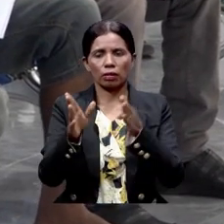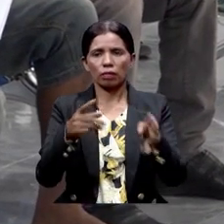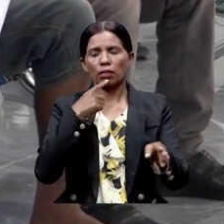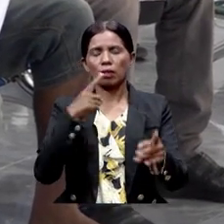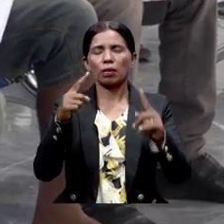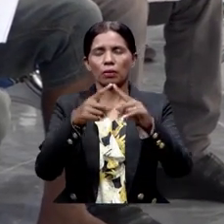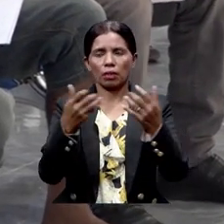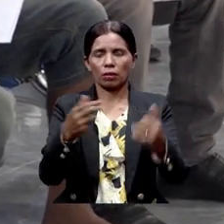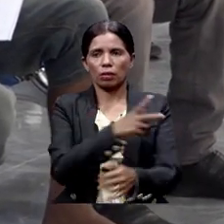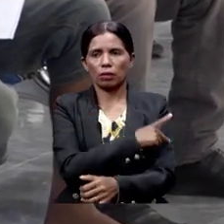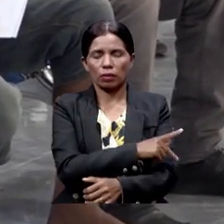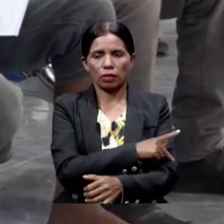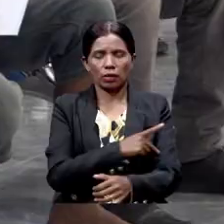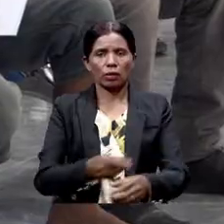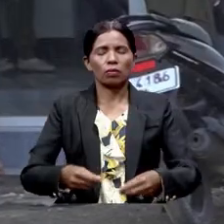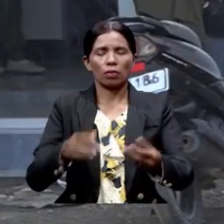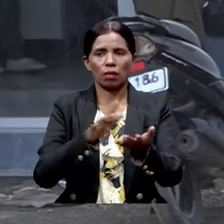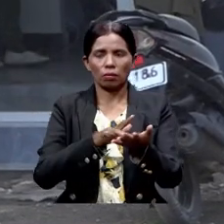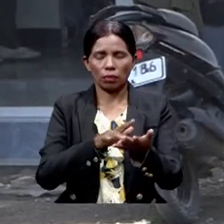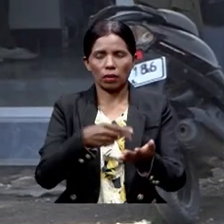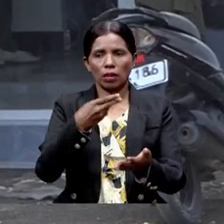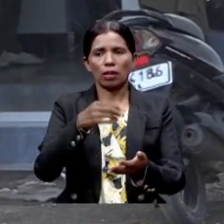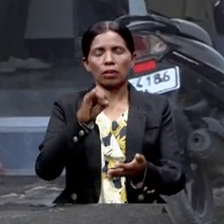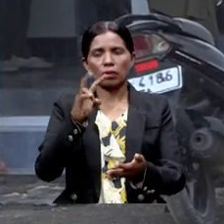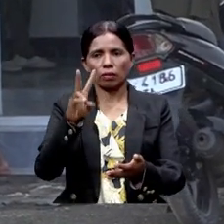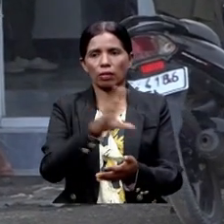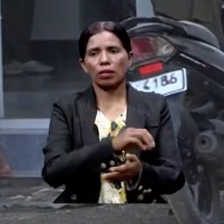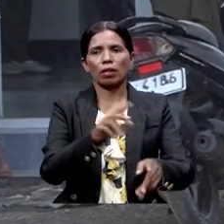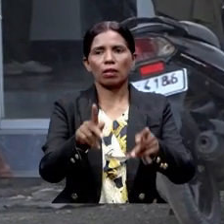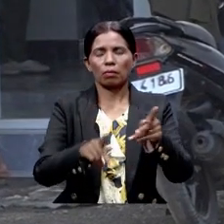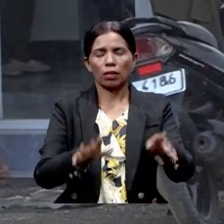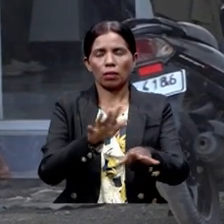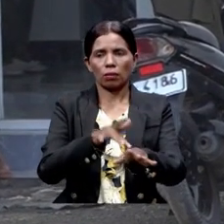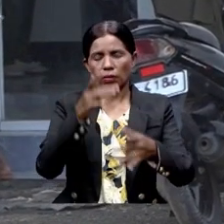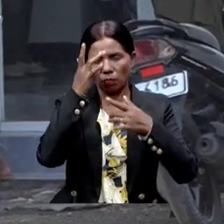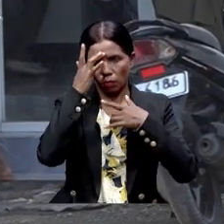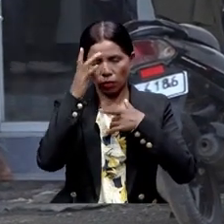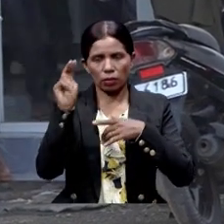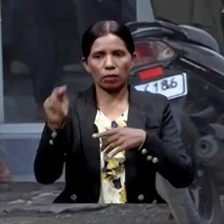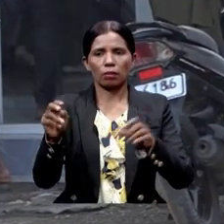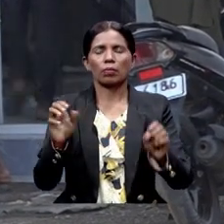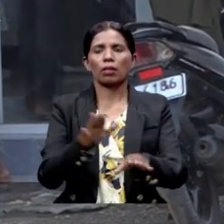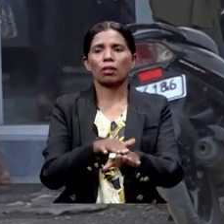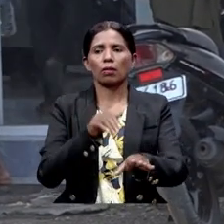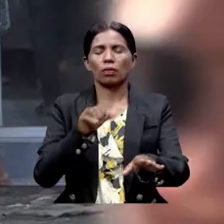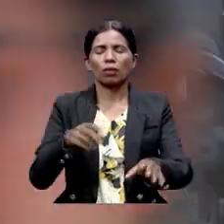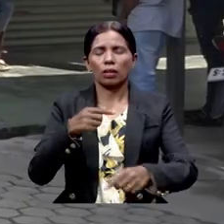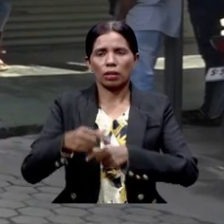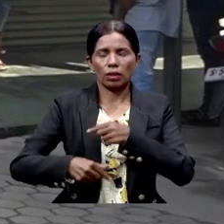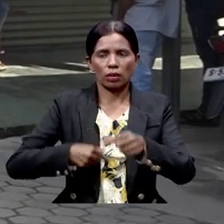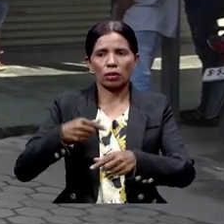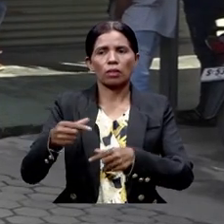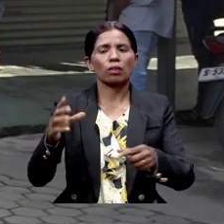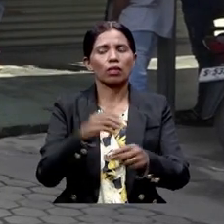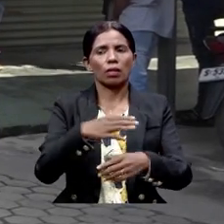agora klinika sirau ki hai moruk atu kura moras HIV sira, no ema ne be afeta moras refere bele dai tonia zerasaun banira